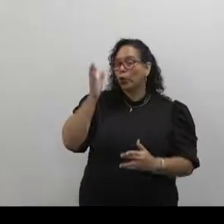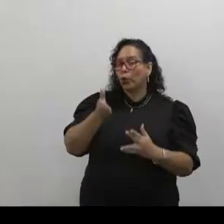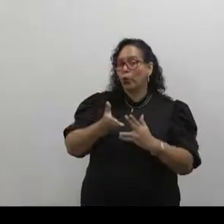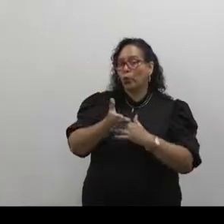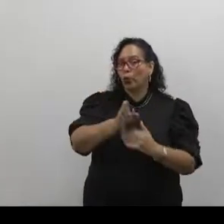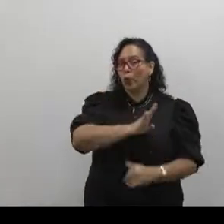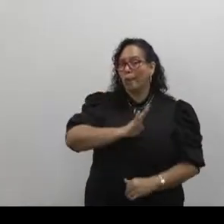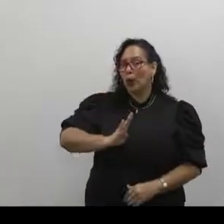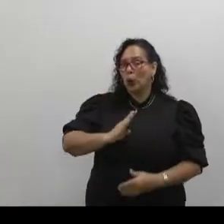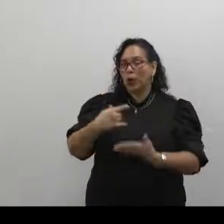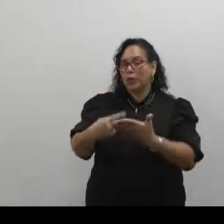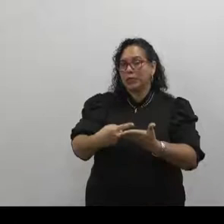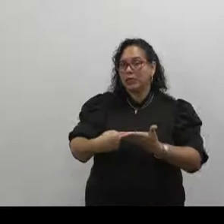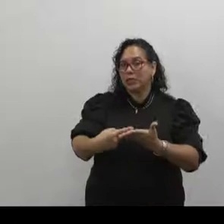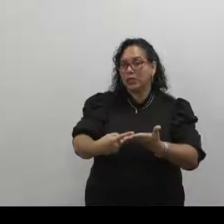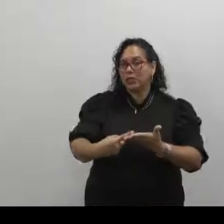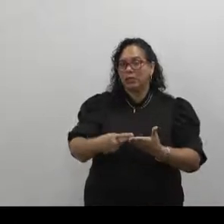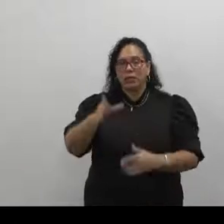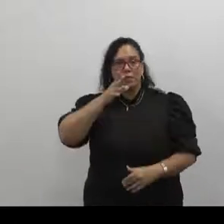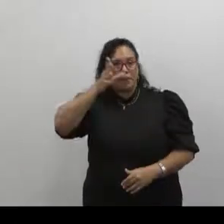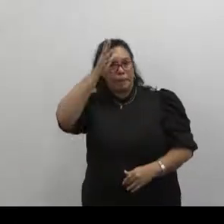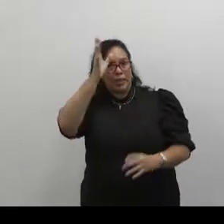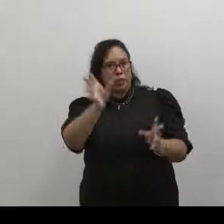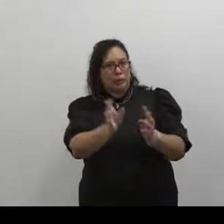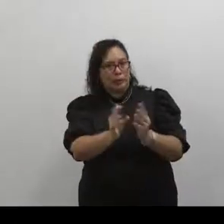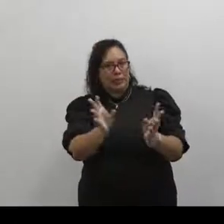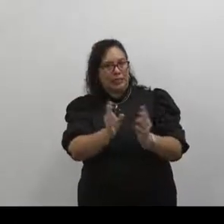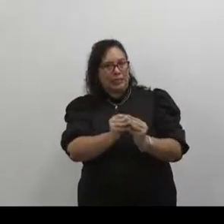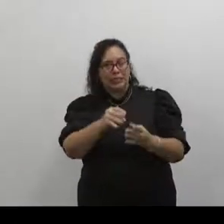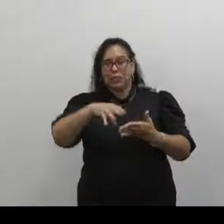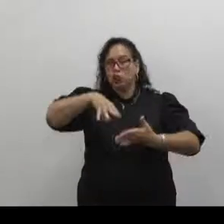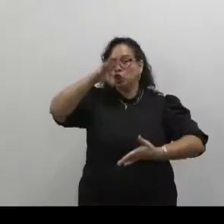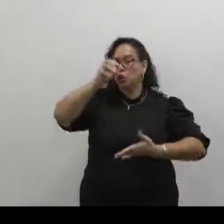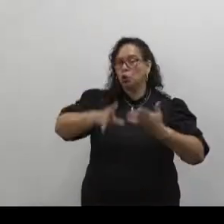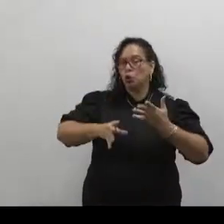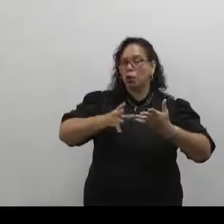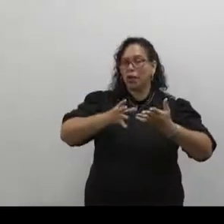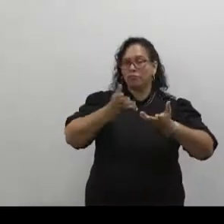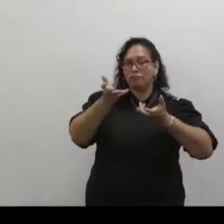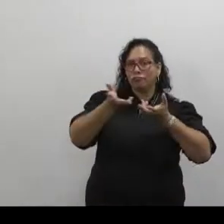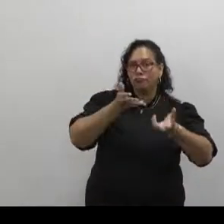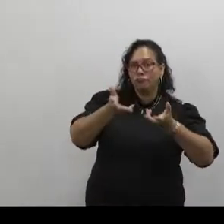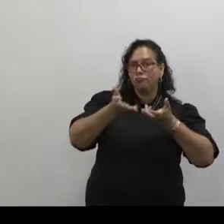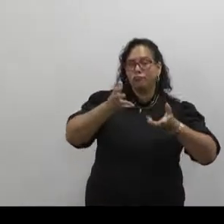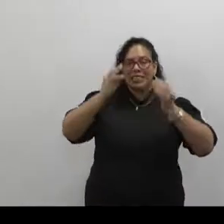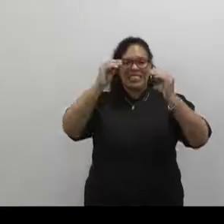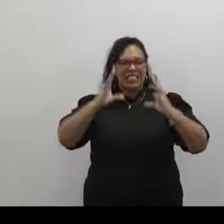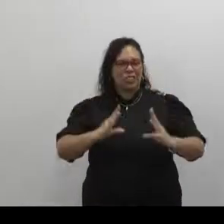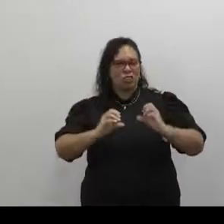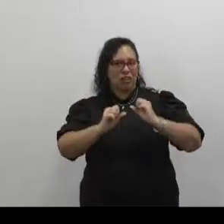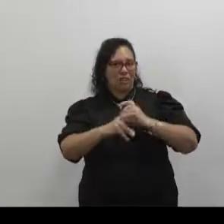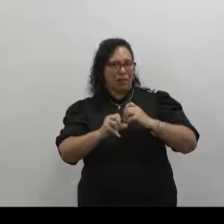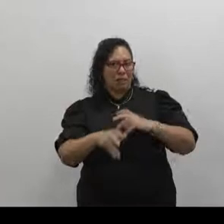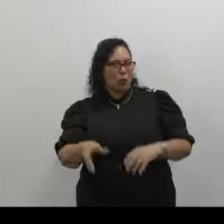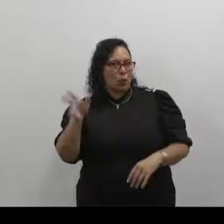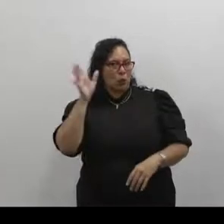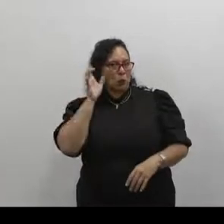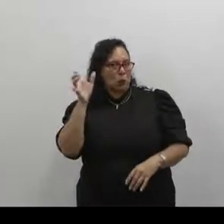khơi nhá ông bị cà phê cruh nội tam cà phê chum chum ai bộc đài san tân nhi chum ai cru